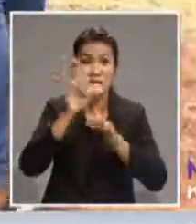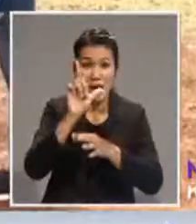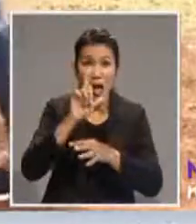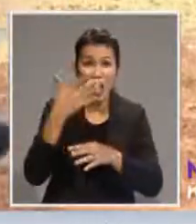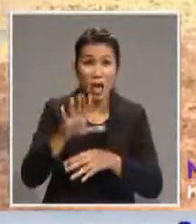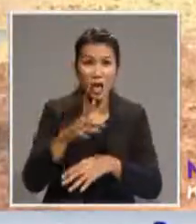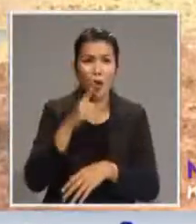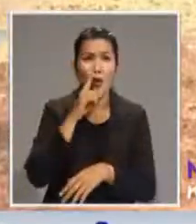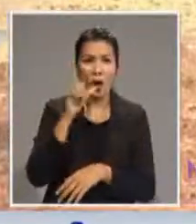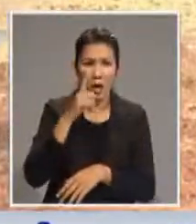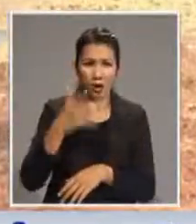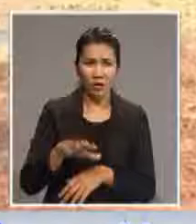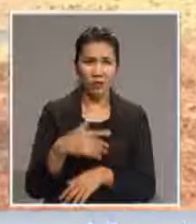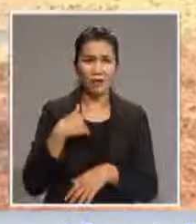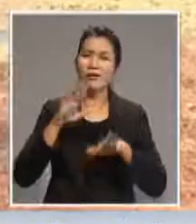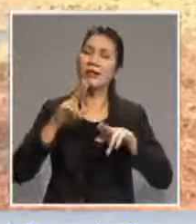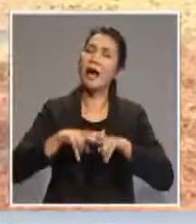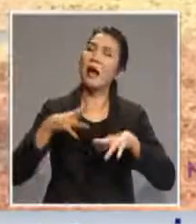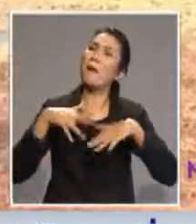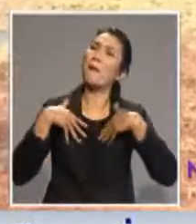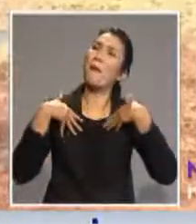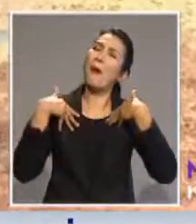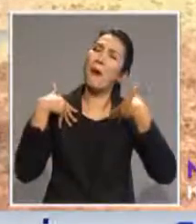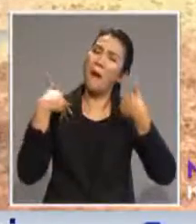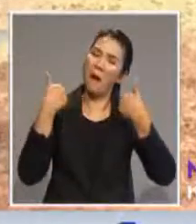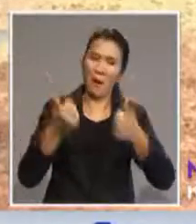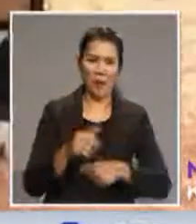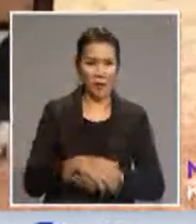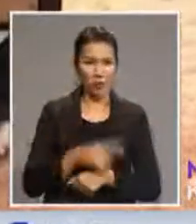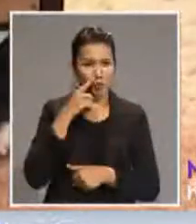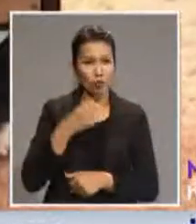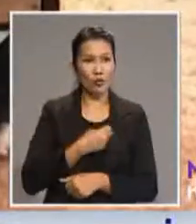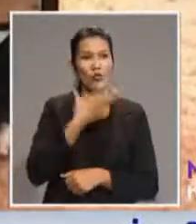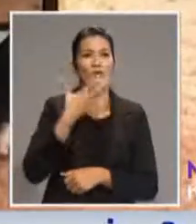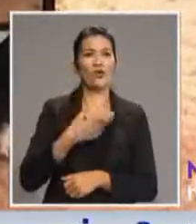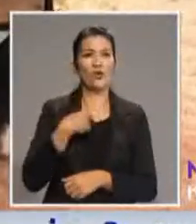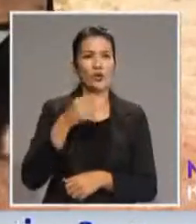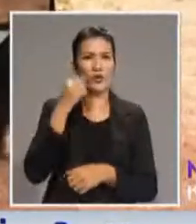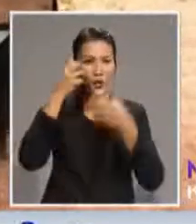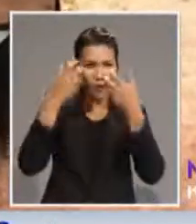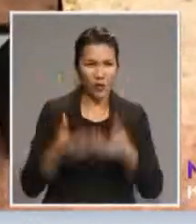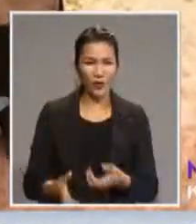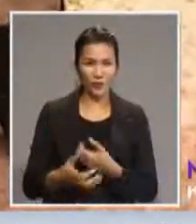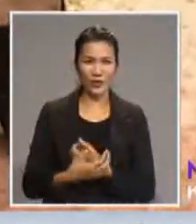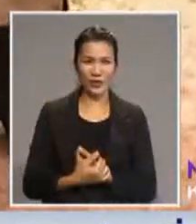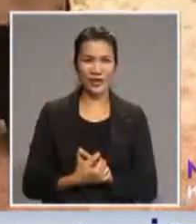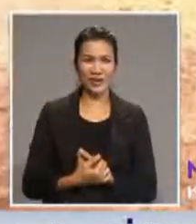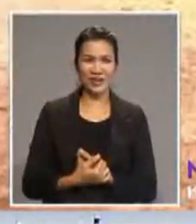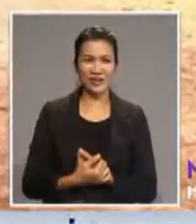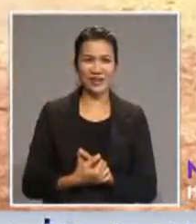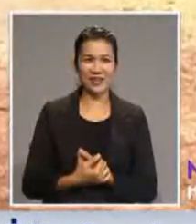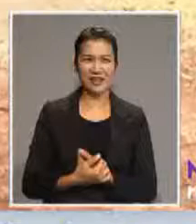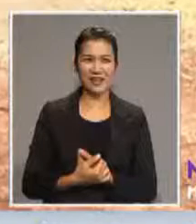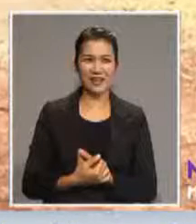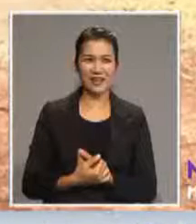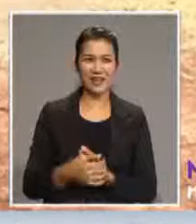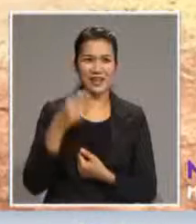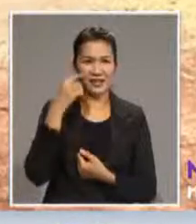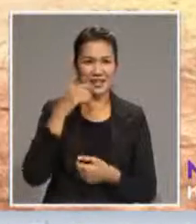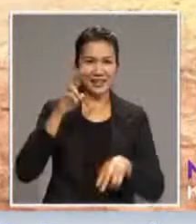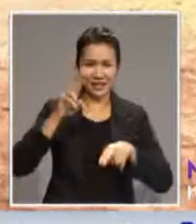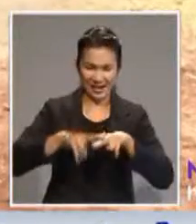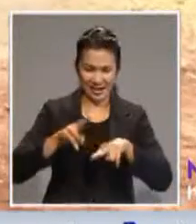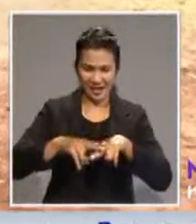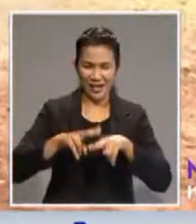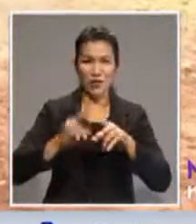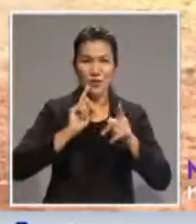สุกแล้วครับ โอ้ยกำลังนั่งสบายๆเลยแหม ตกใจแล้วเนี่ย โอ้ยคุณนั่งคุยกันก่อนค่ะ